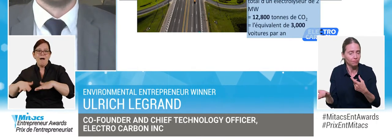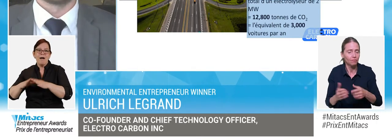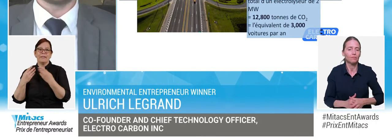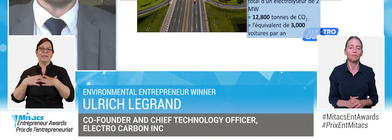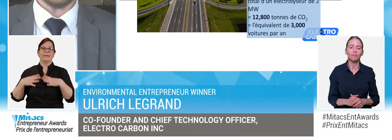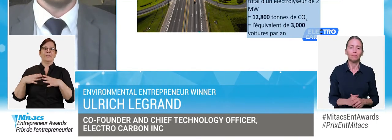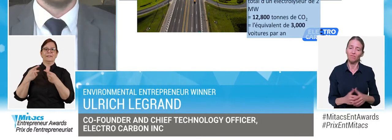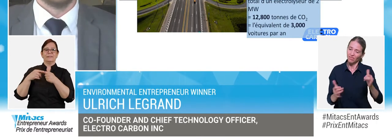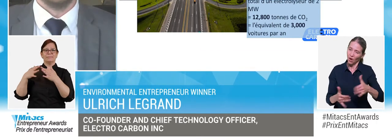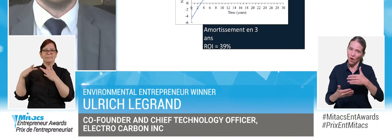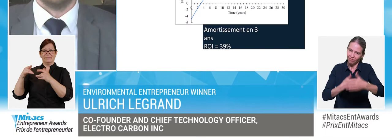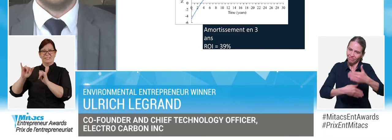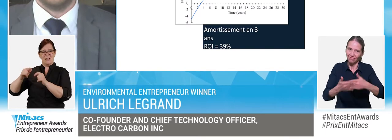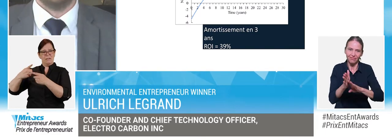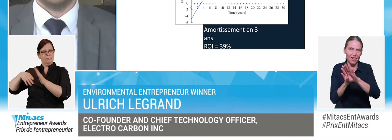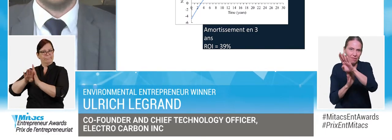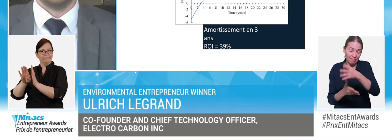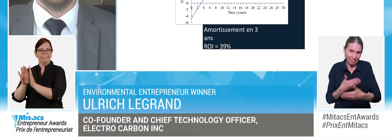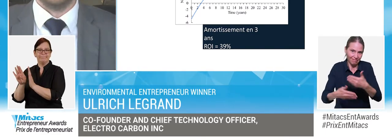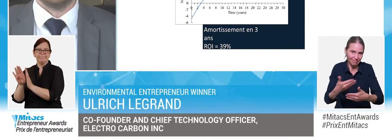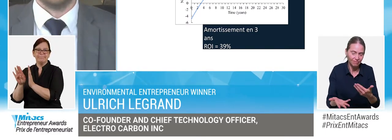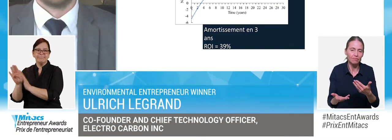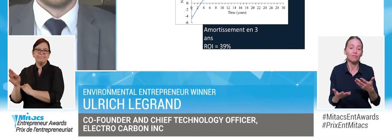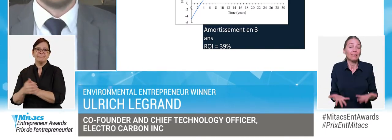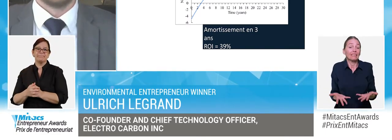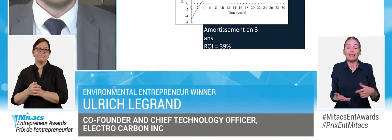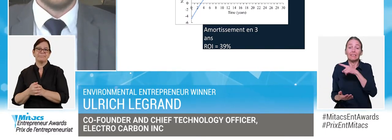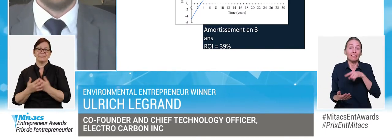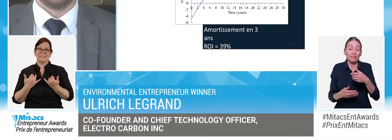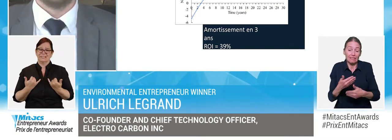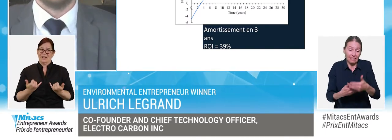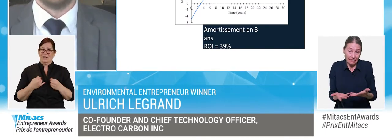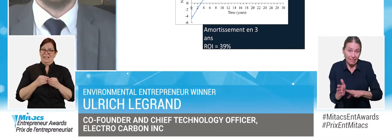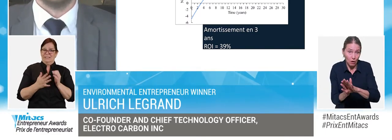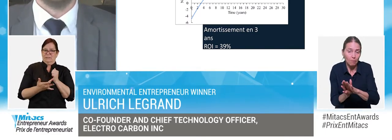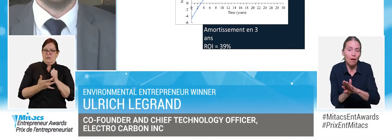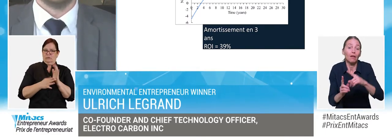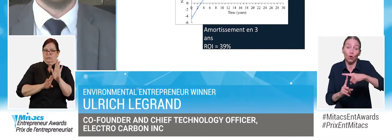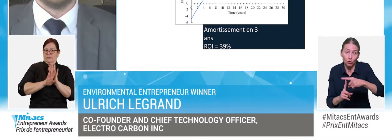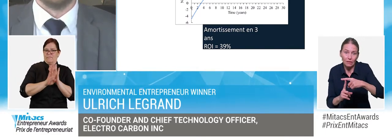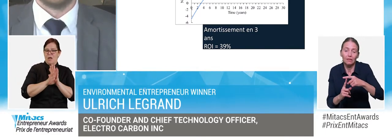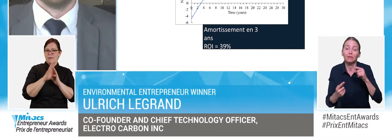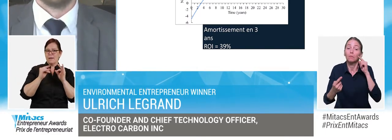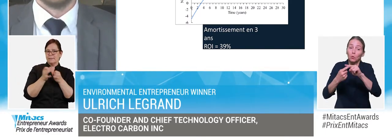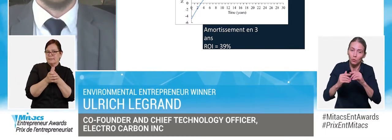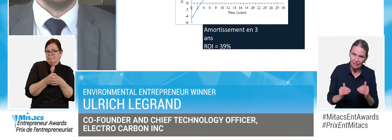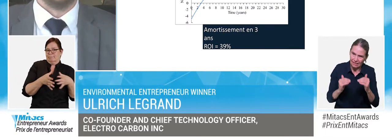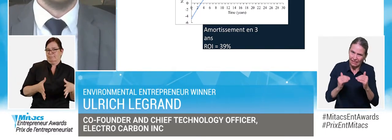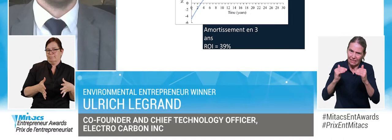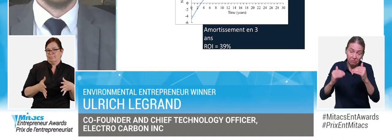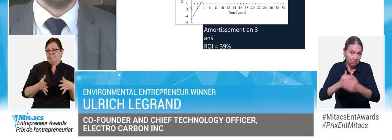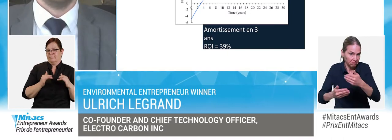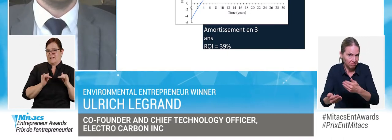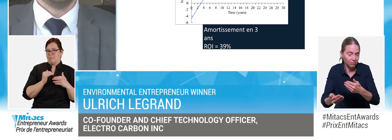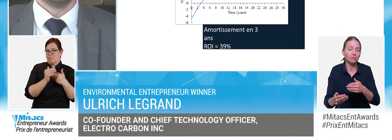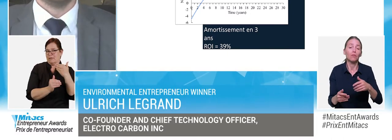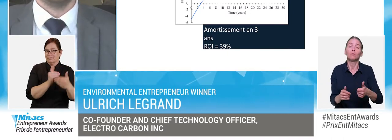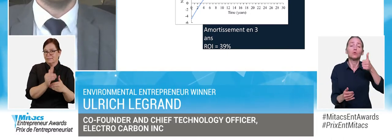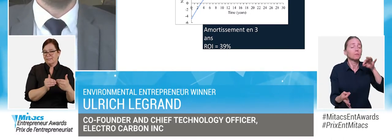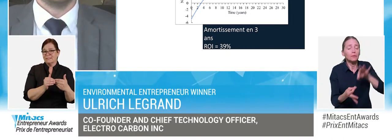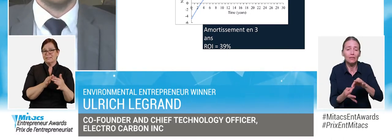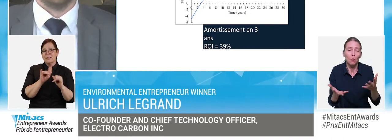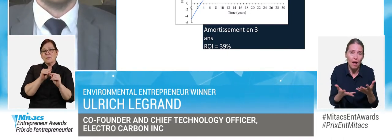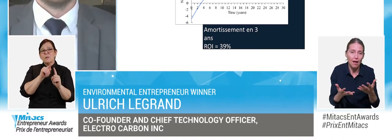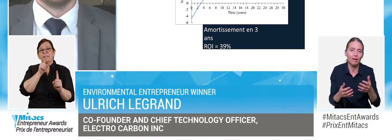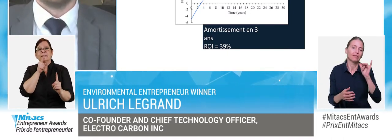par an, tout en étant viable économiquement grâce à la forte valeur ajoutée de l'acide formique. En effet, une unité